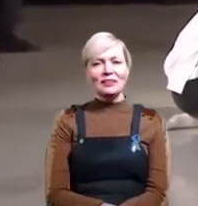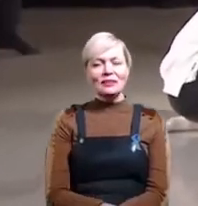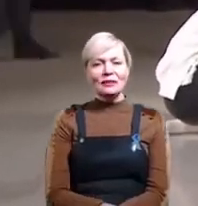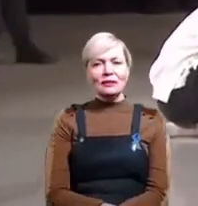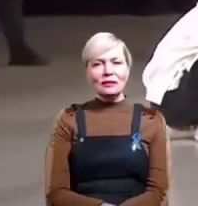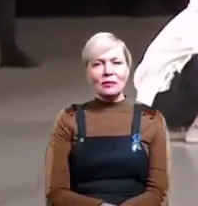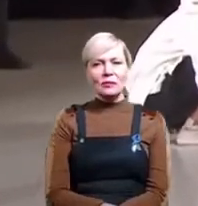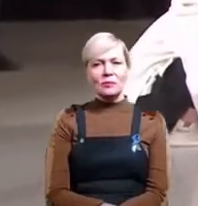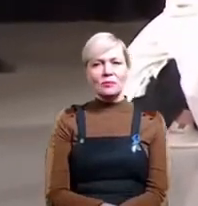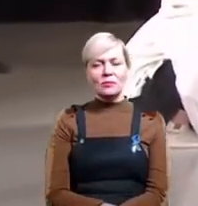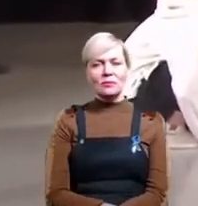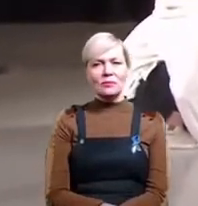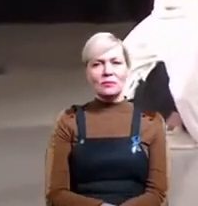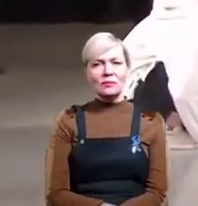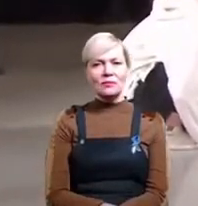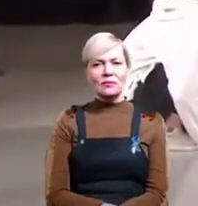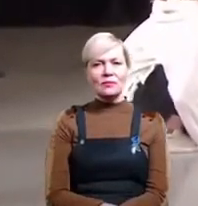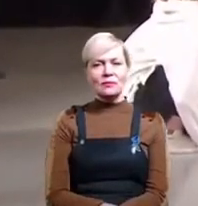Как хотите.